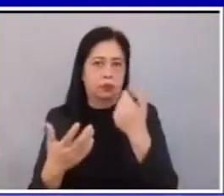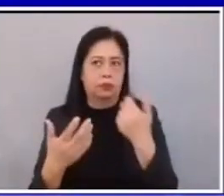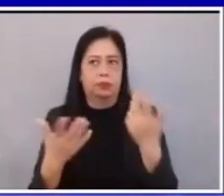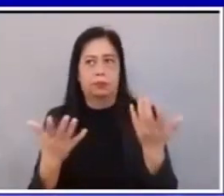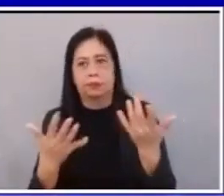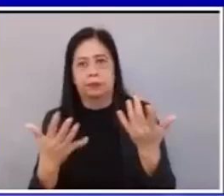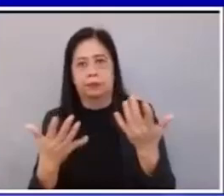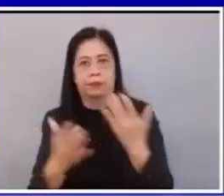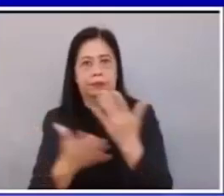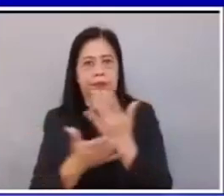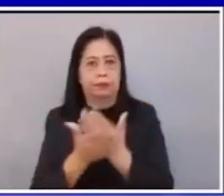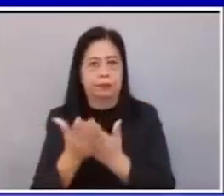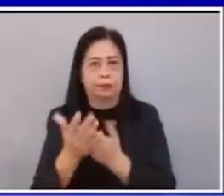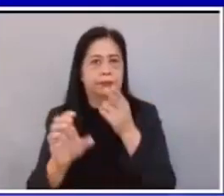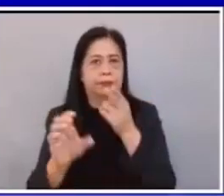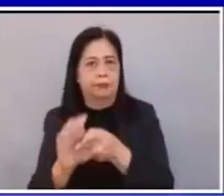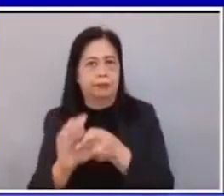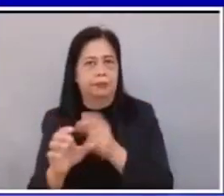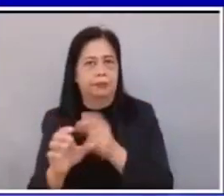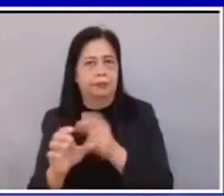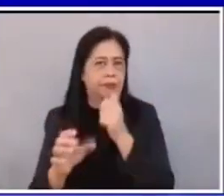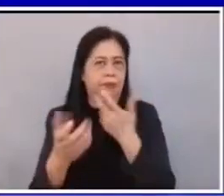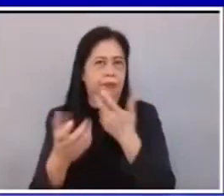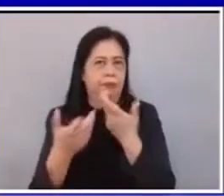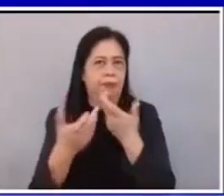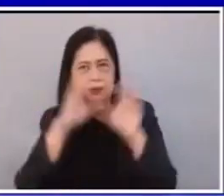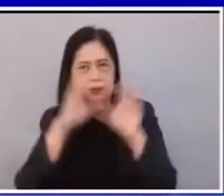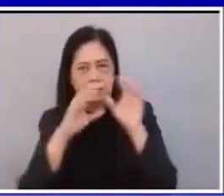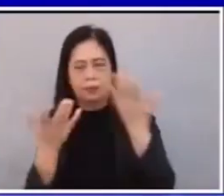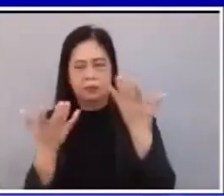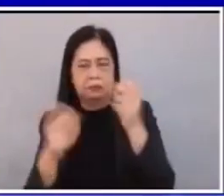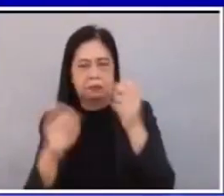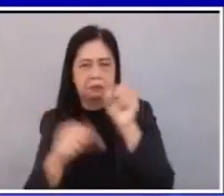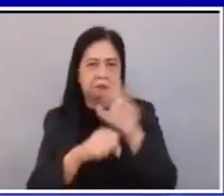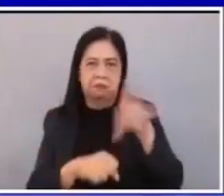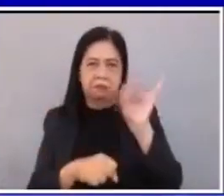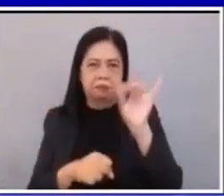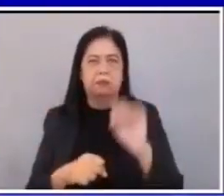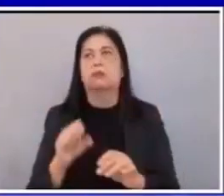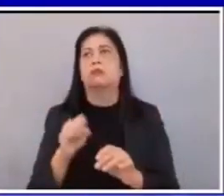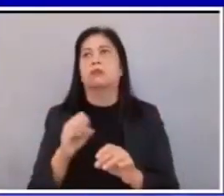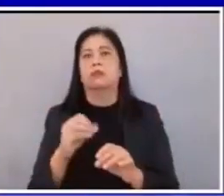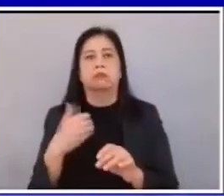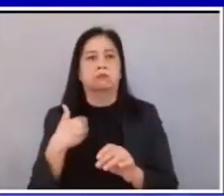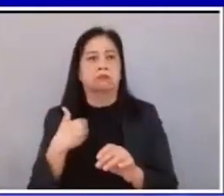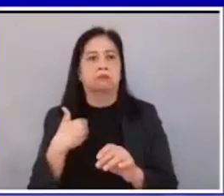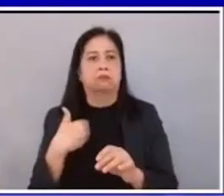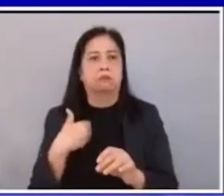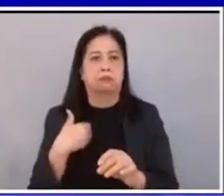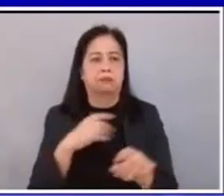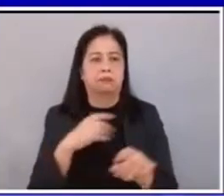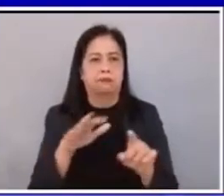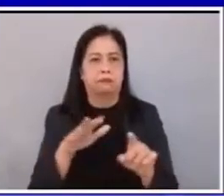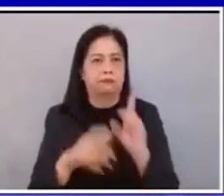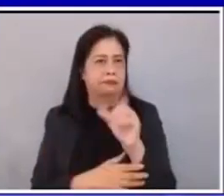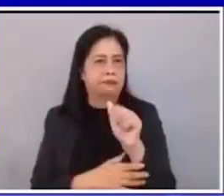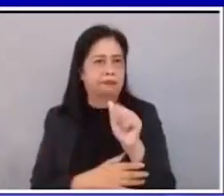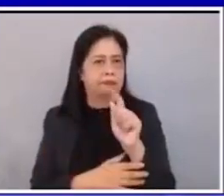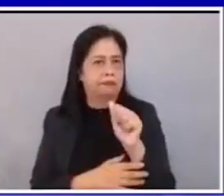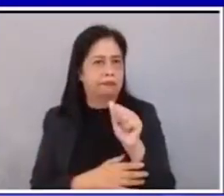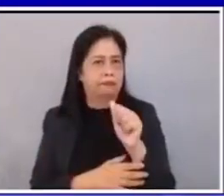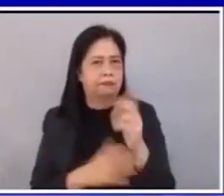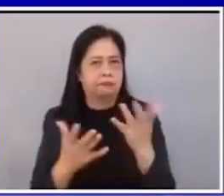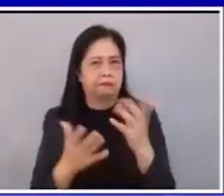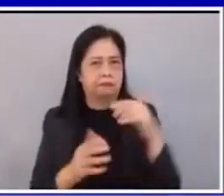may mga nag-participate na hindi talaga nakahanap ng trabaho. So, hindi pa nakikita sa datos, ano, yung pagbaba